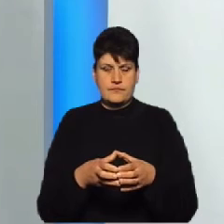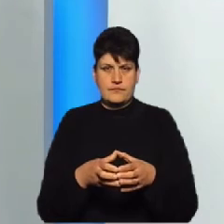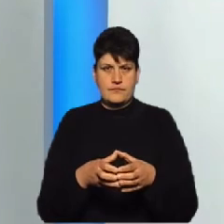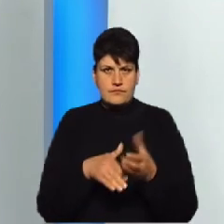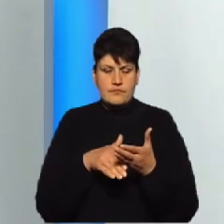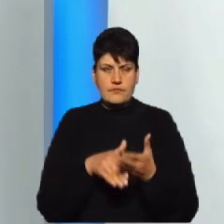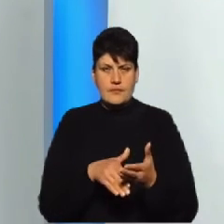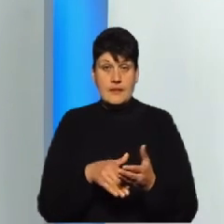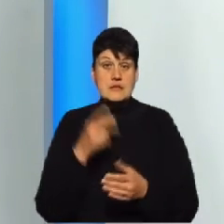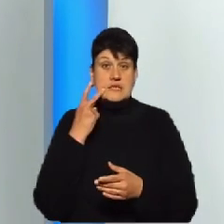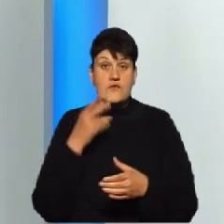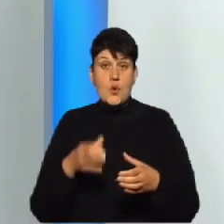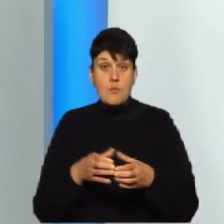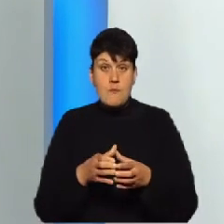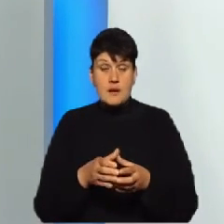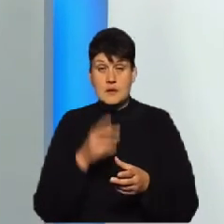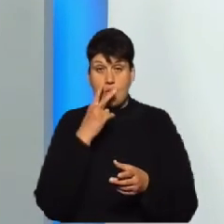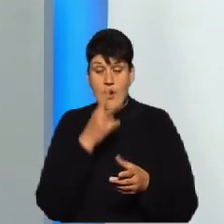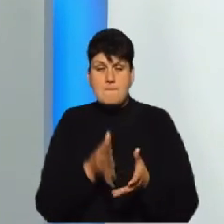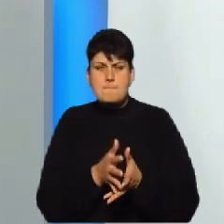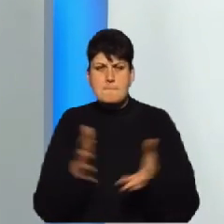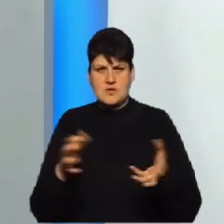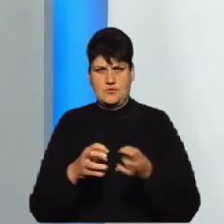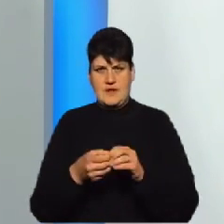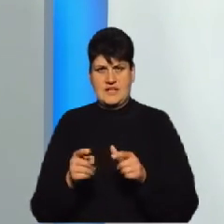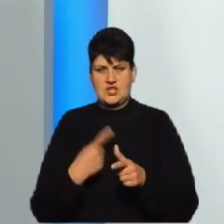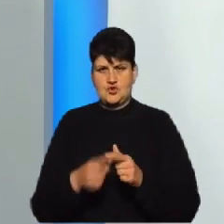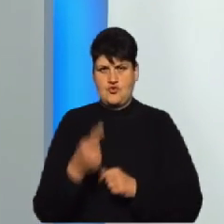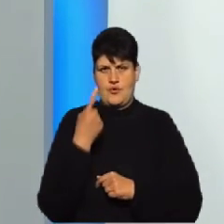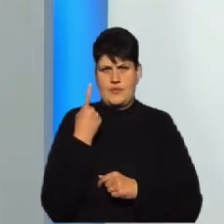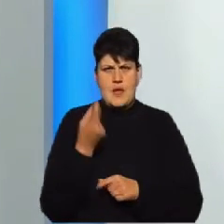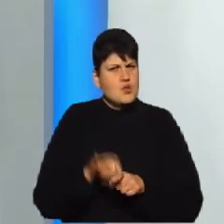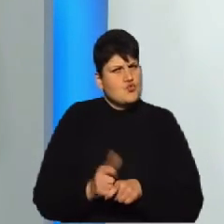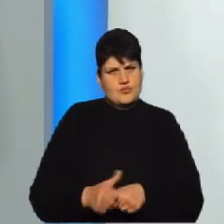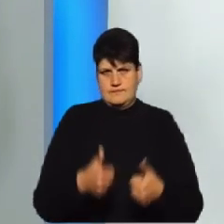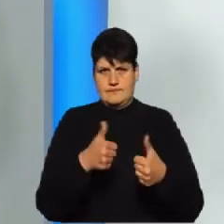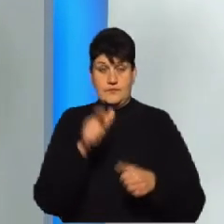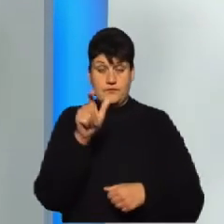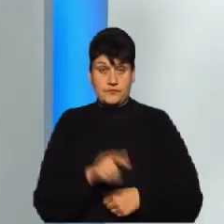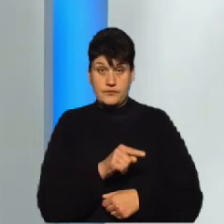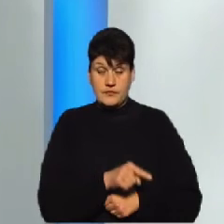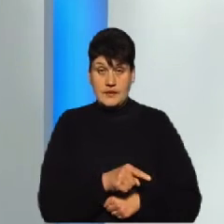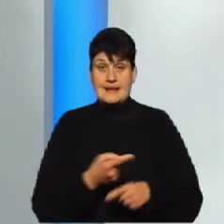покаже більший результат, ніж навіть одна дуже хороша людина. І оці командні